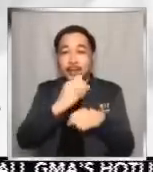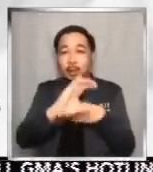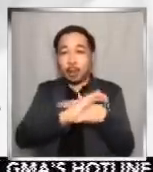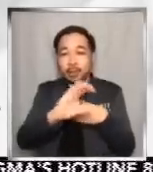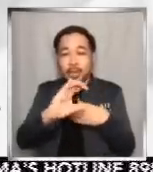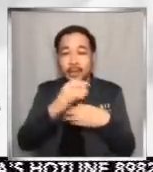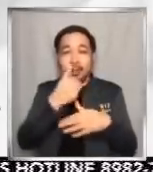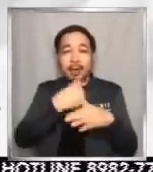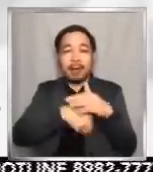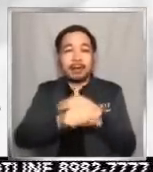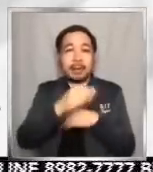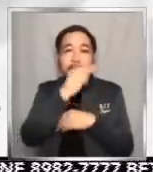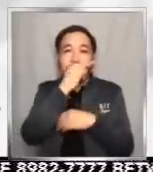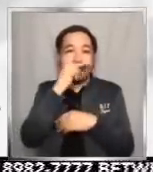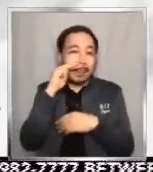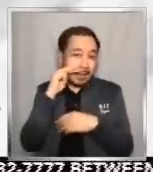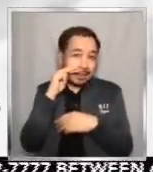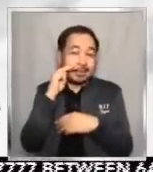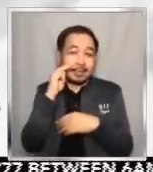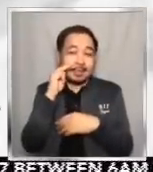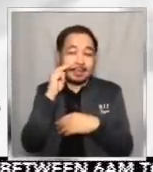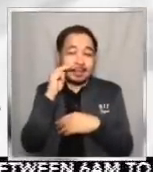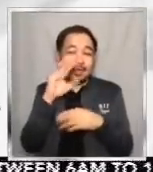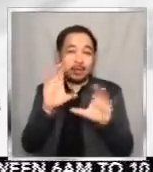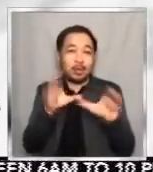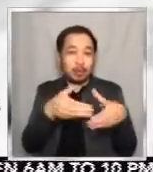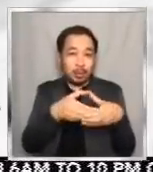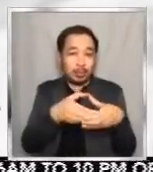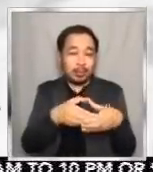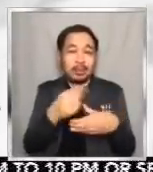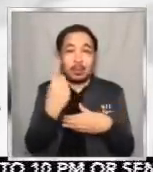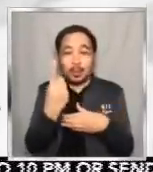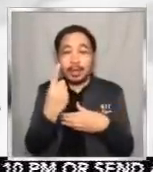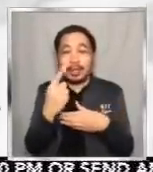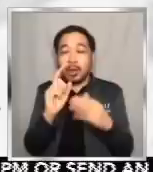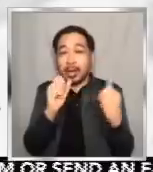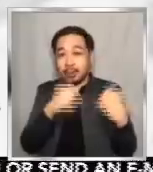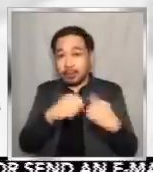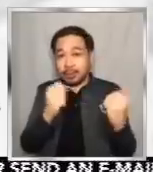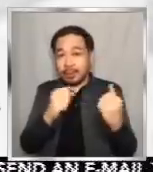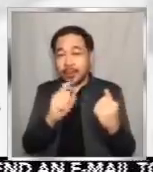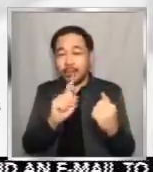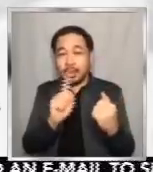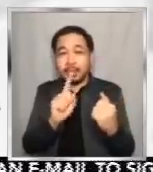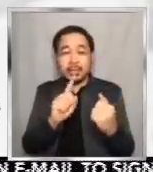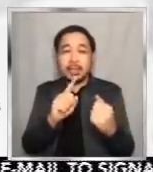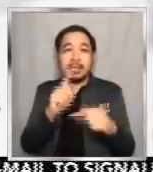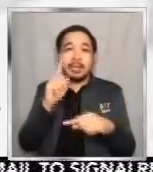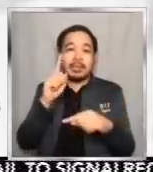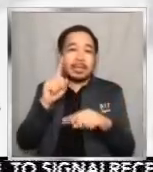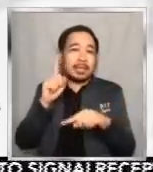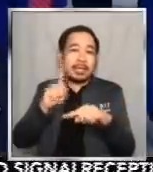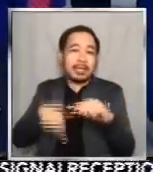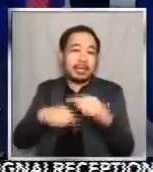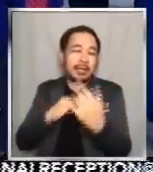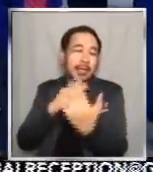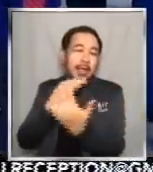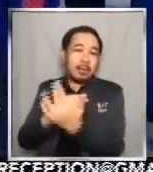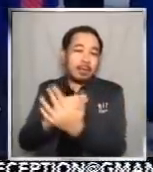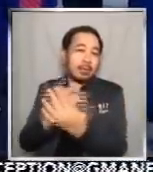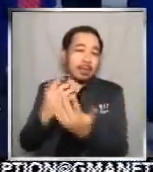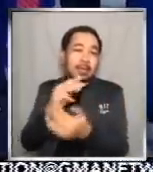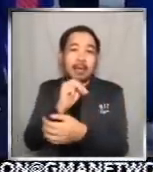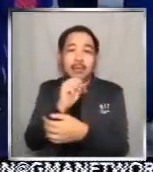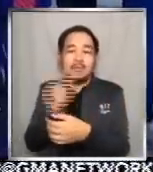Manny Pacquiao Promotions. At isa sa mga kasama sa kasunduan ay hindi magiging hadlang ang MP Promotions sa paghahabol